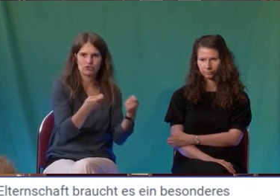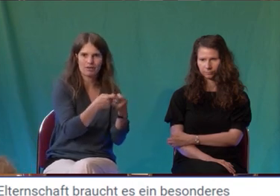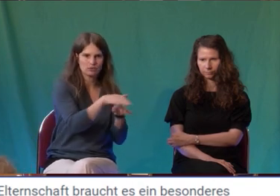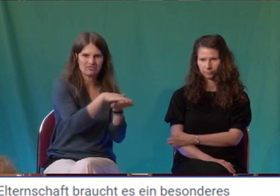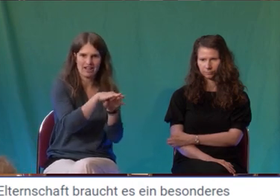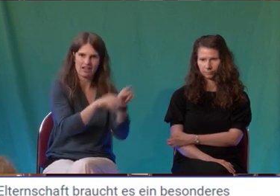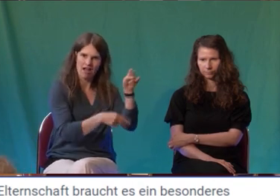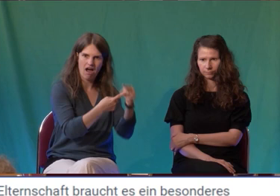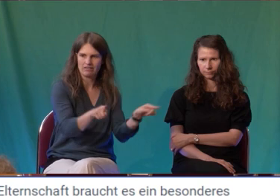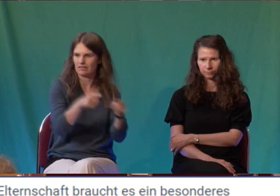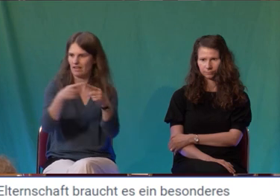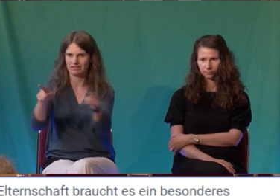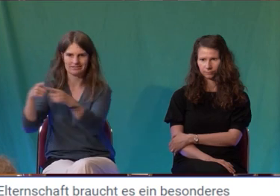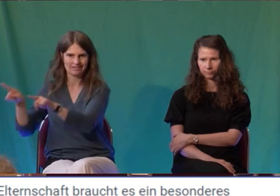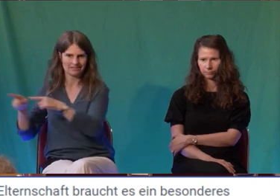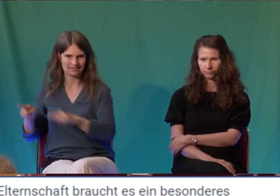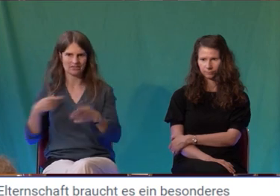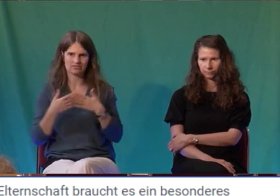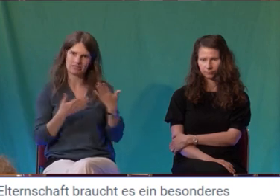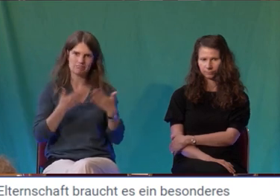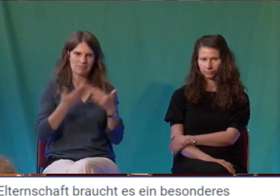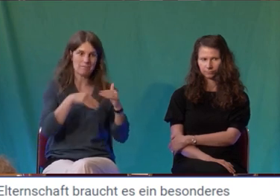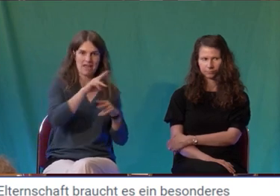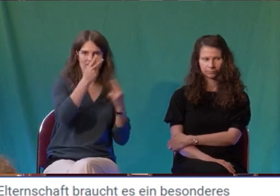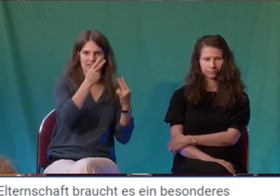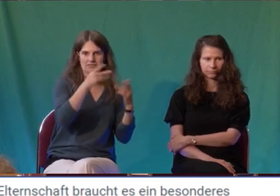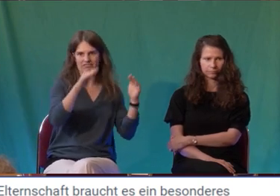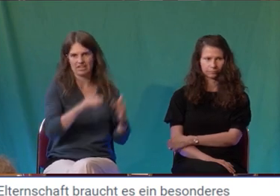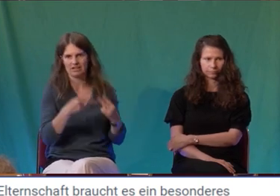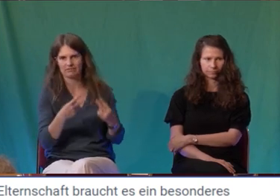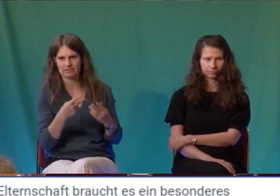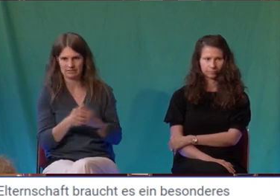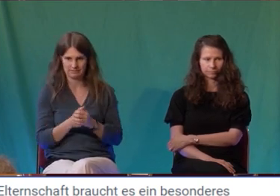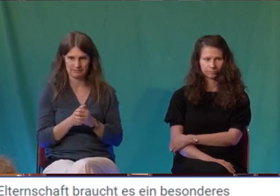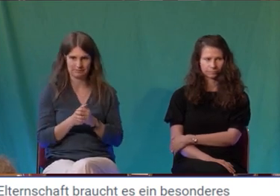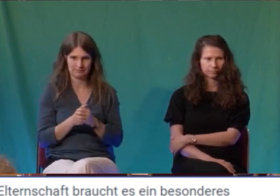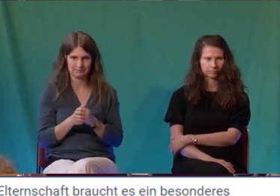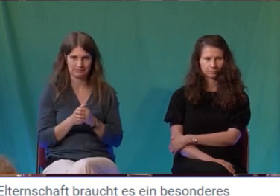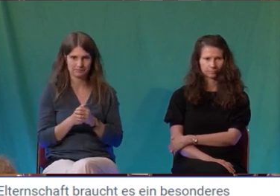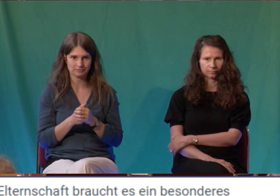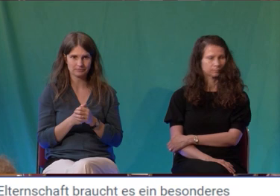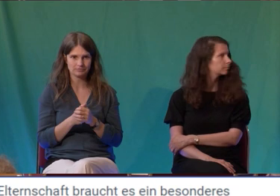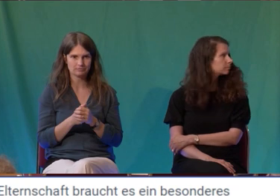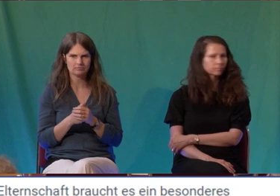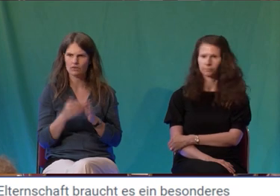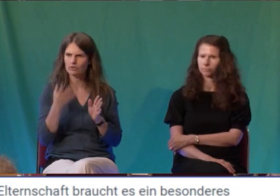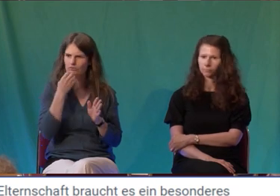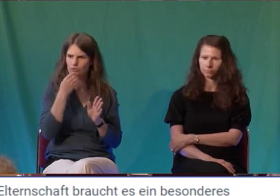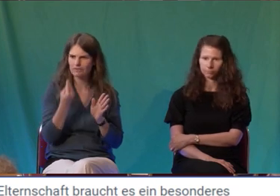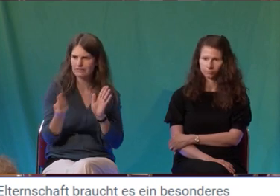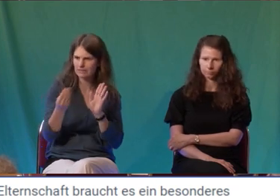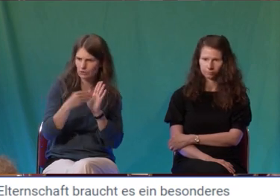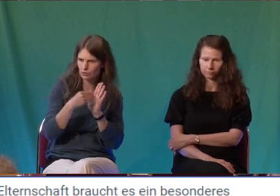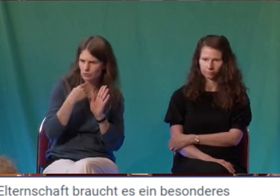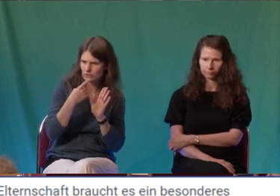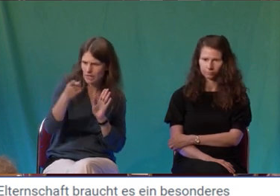unterschiedliche Wichtigkeit haben genau und sie wollten noch was ergänzen weil sich das jetzt zu schwer